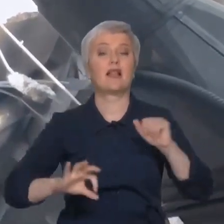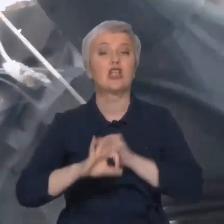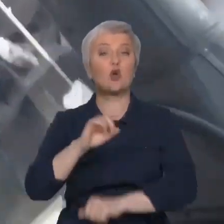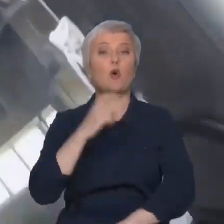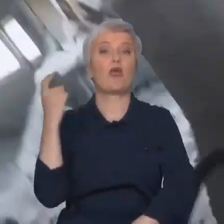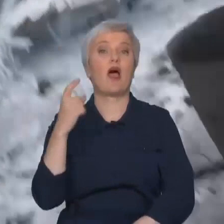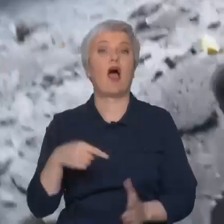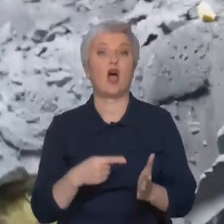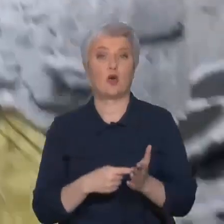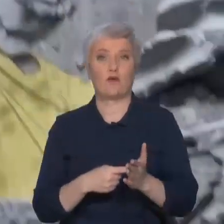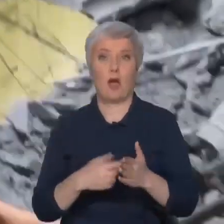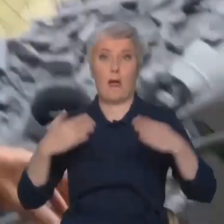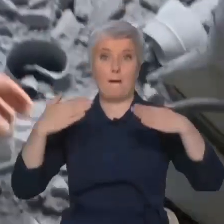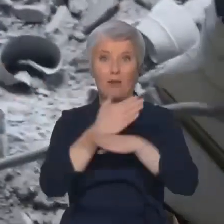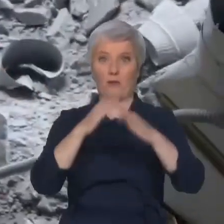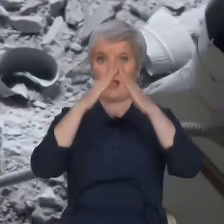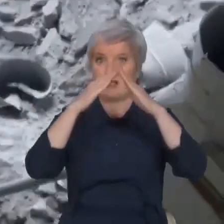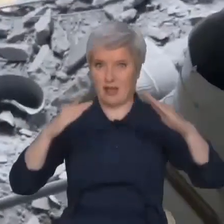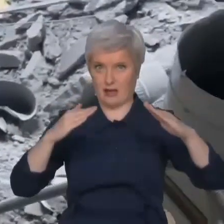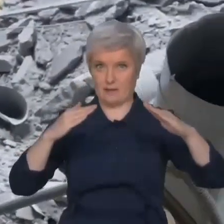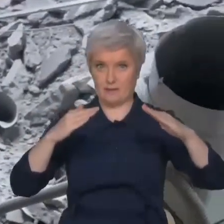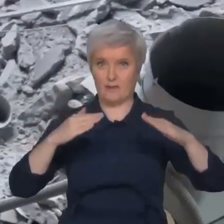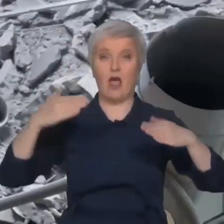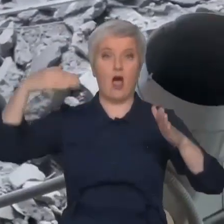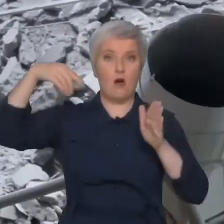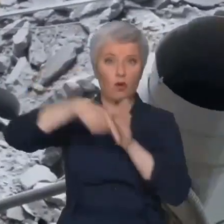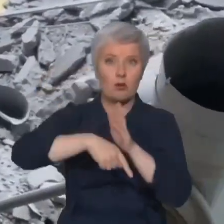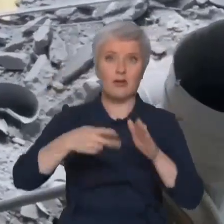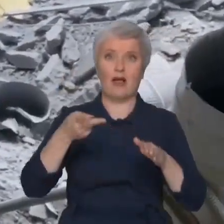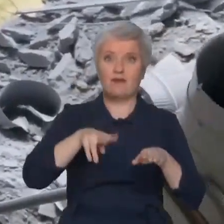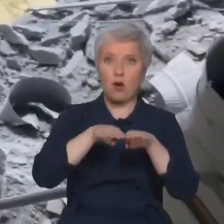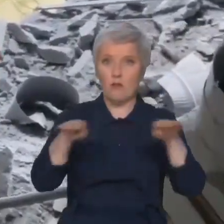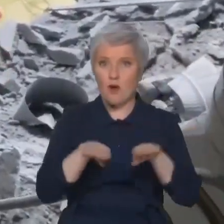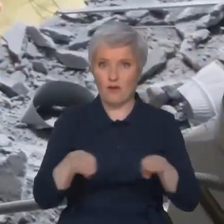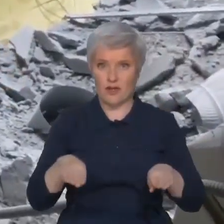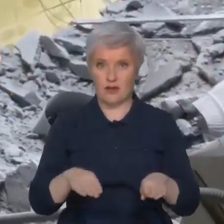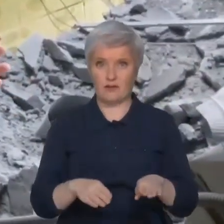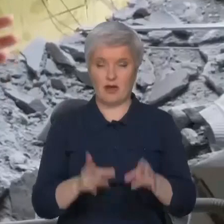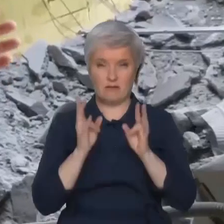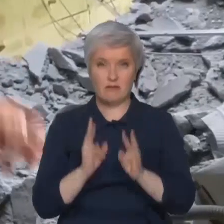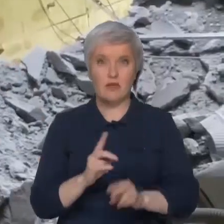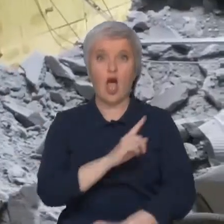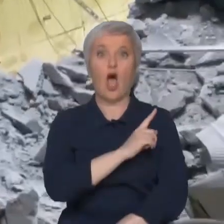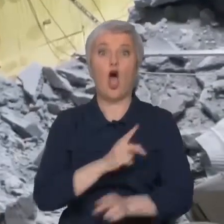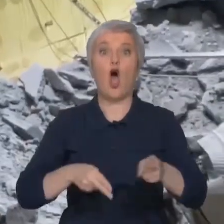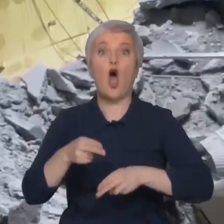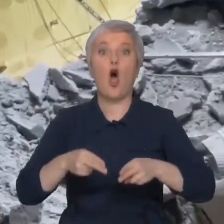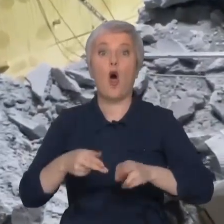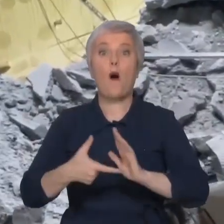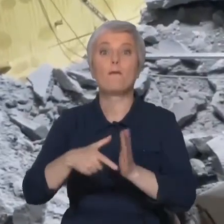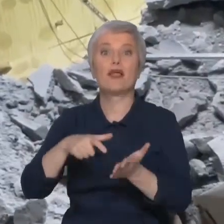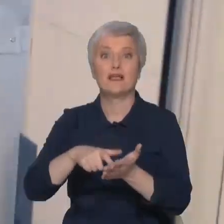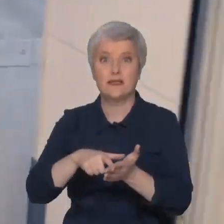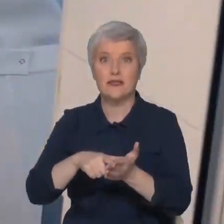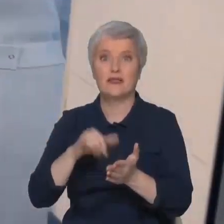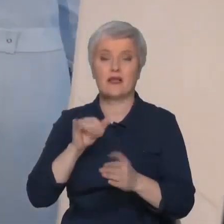пробила дах, пробила перекриття двох поверхів, зачепила операційну та зрештою влучила у